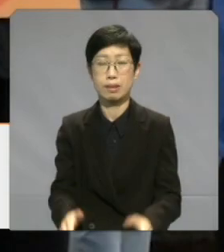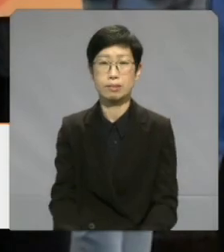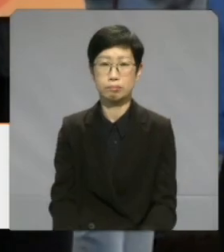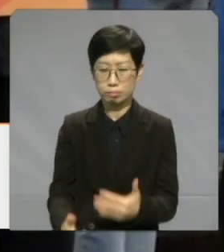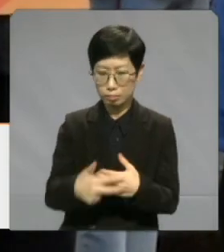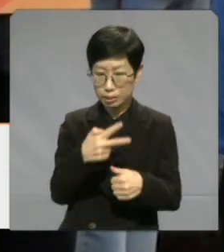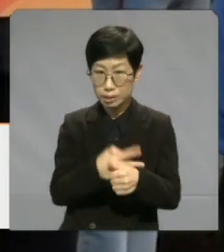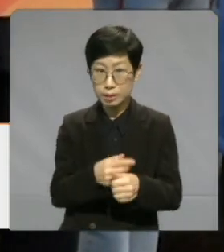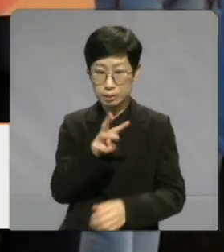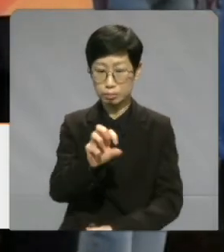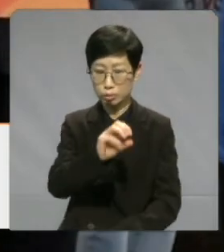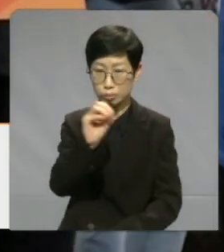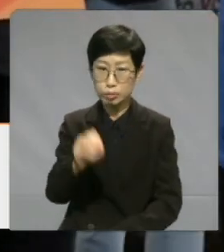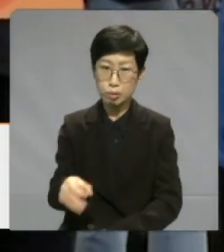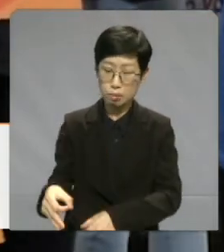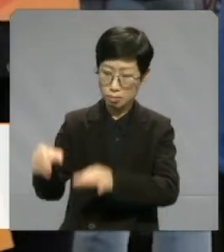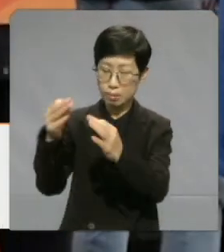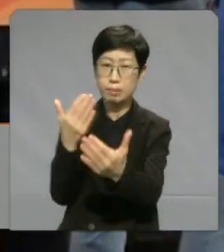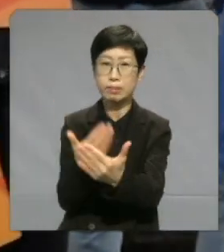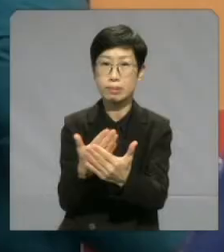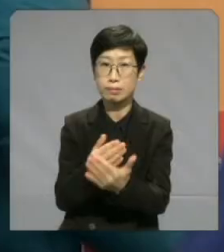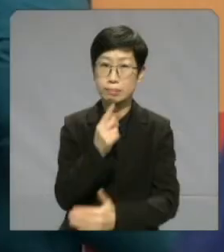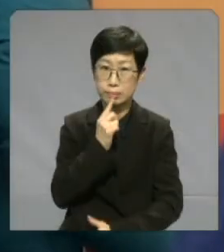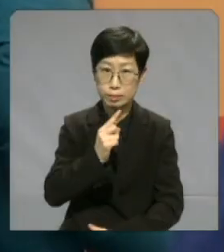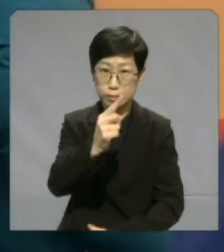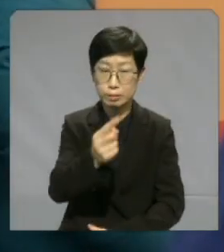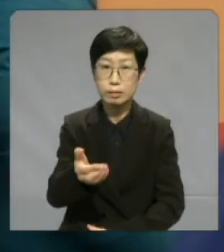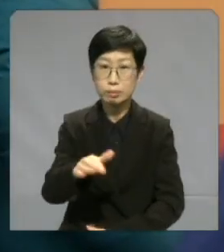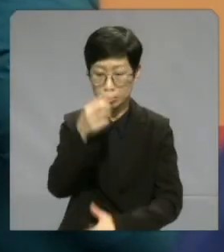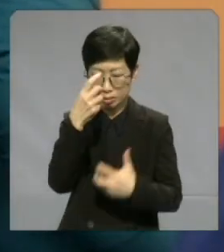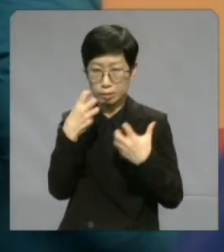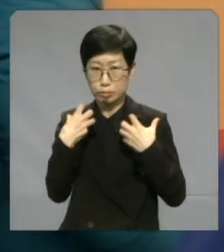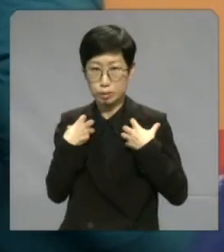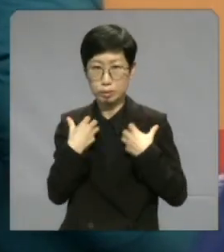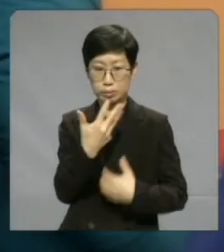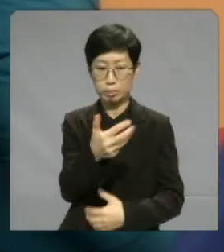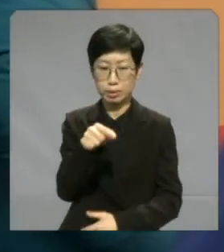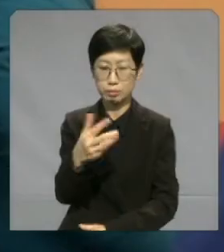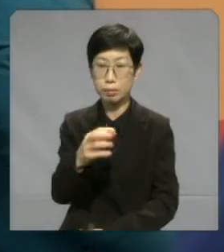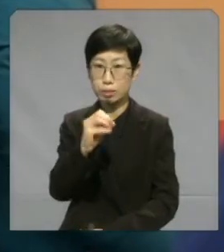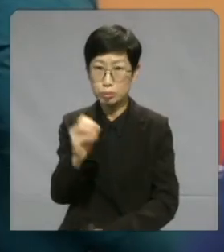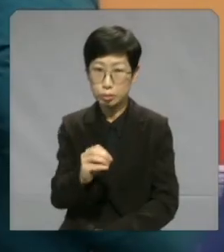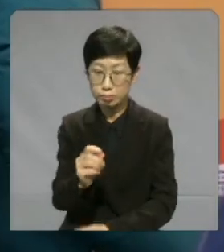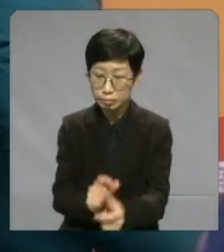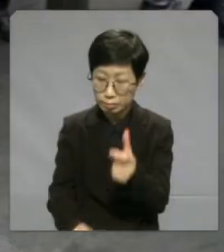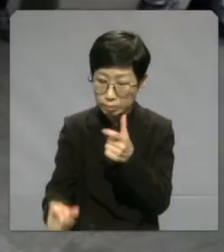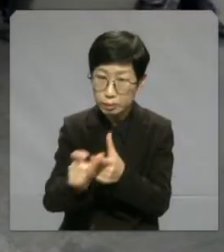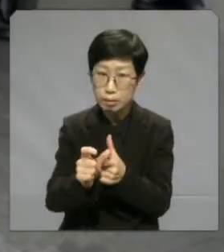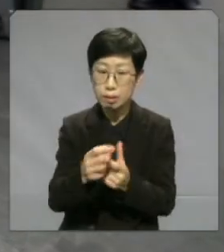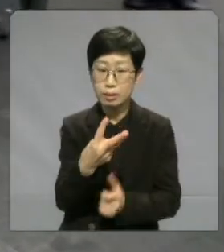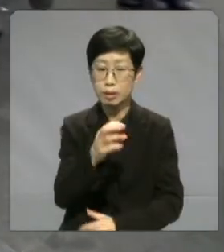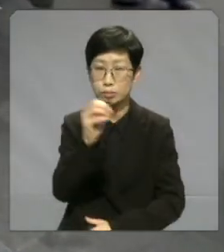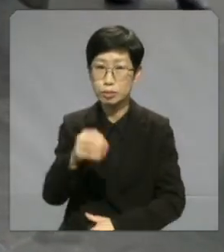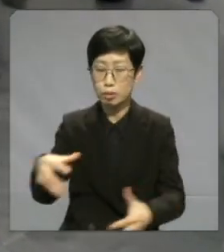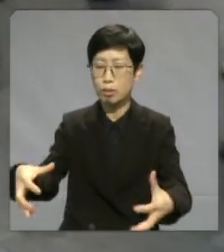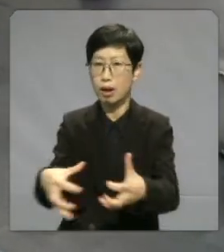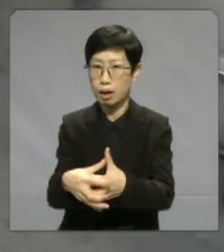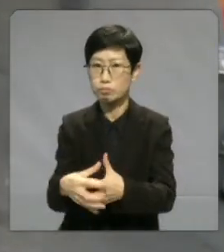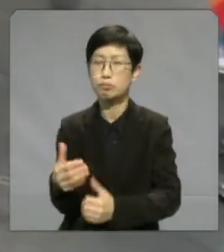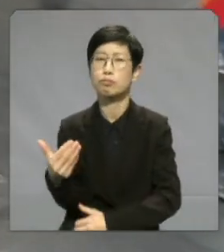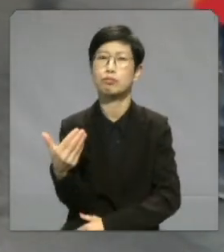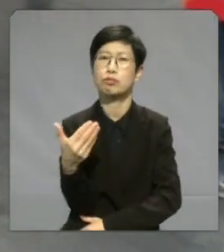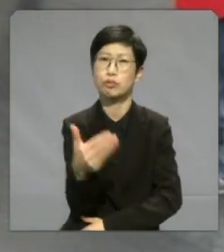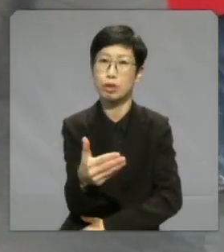의사들은 35%의 임금 인상을 요구했지만 정부가 8.8% 인상안에 3% 추가